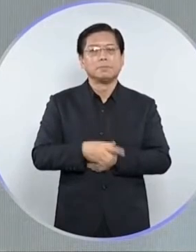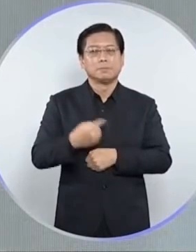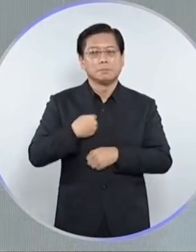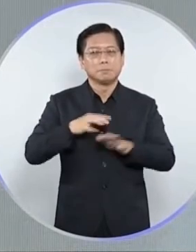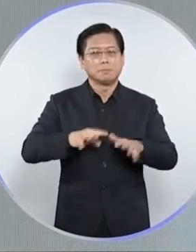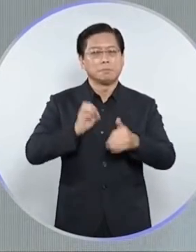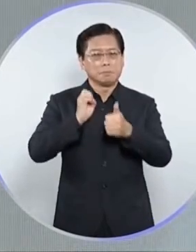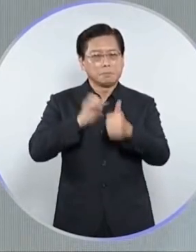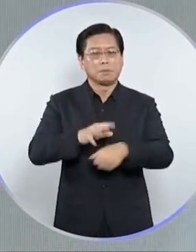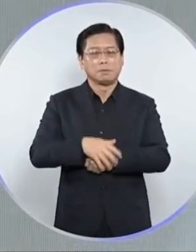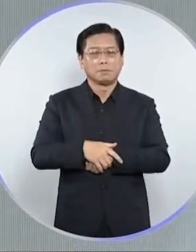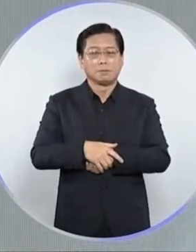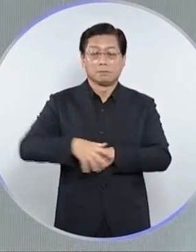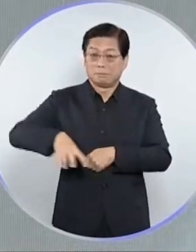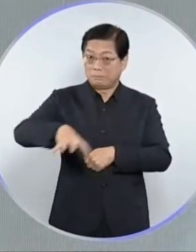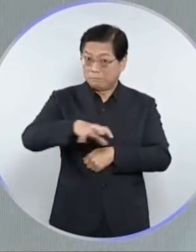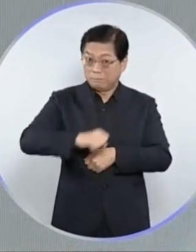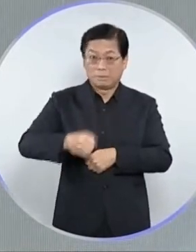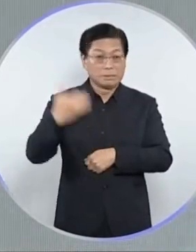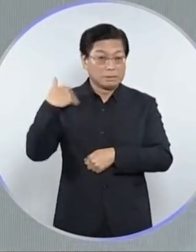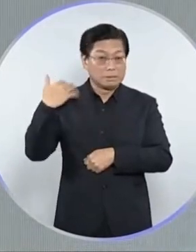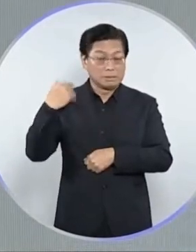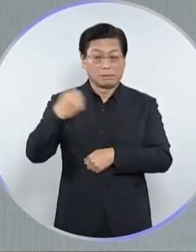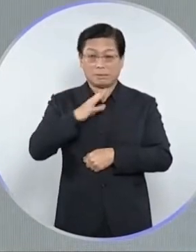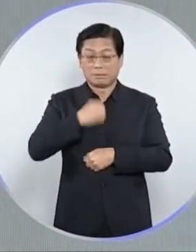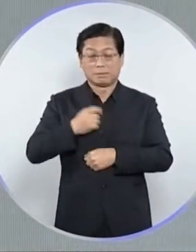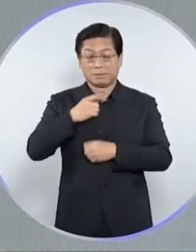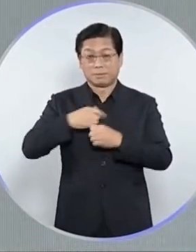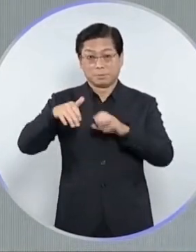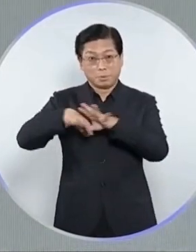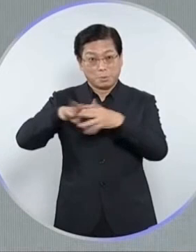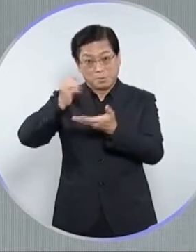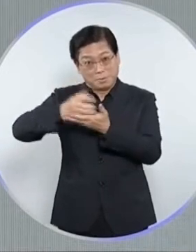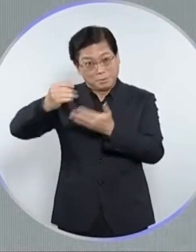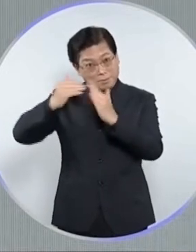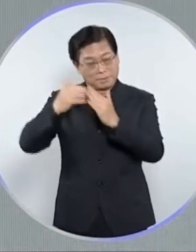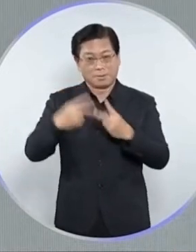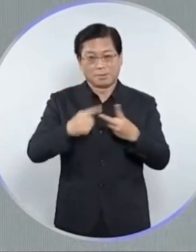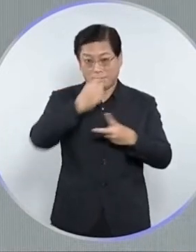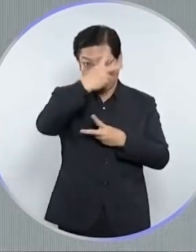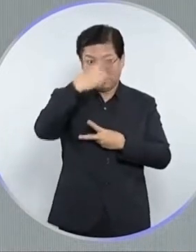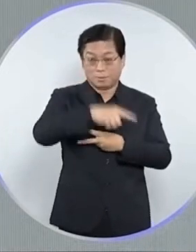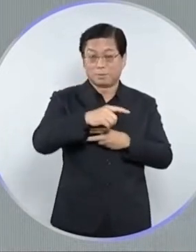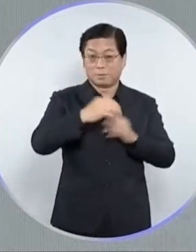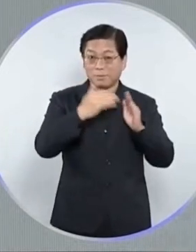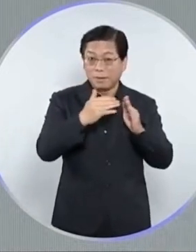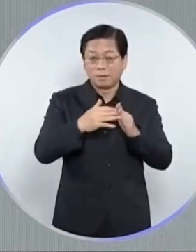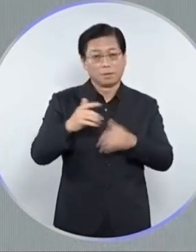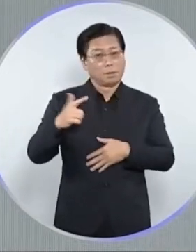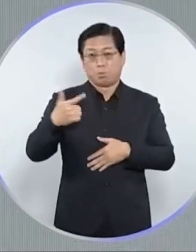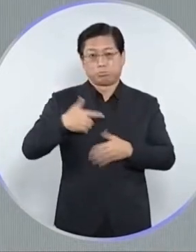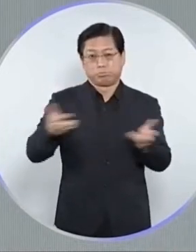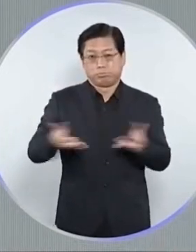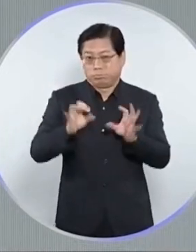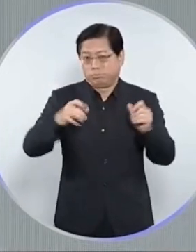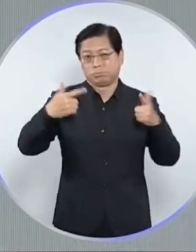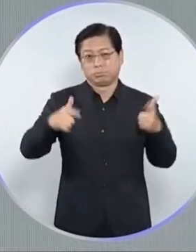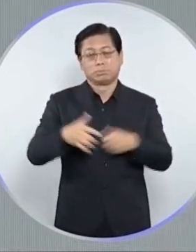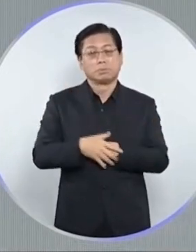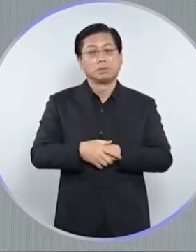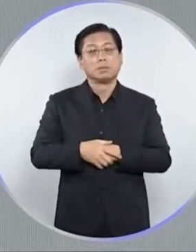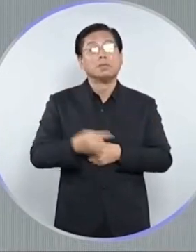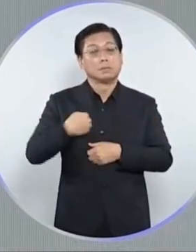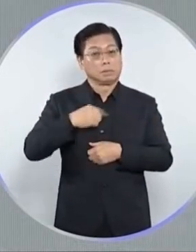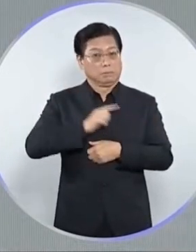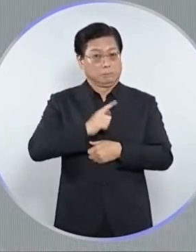讲足清楚的，所有的从凯旋宴到现状新庄这个案子，我不是炒地皮，我